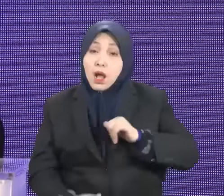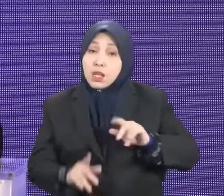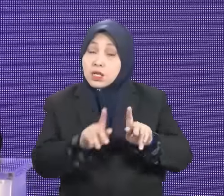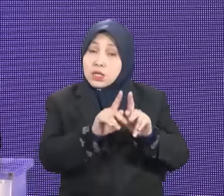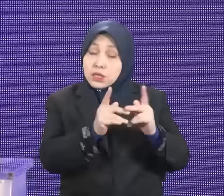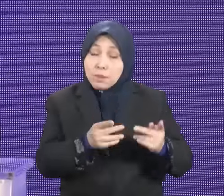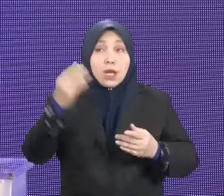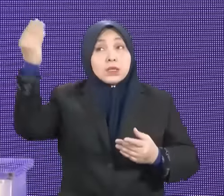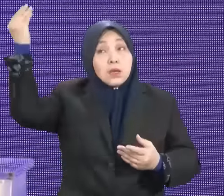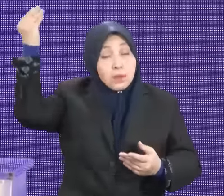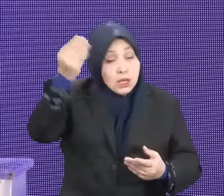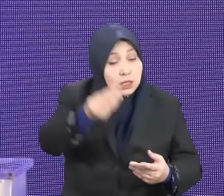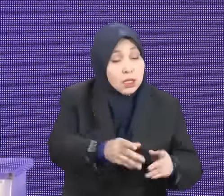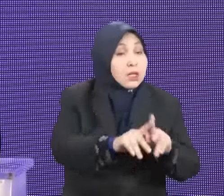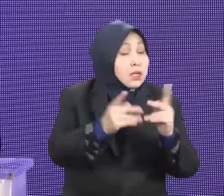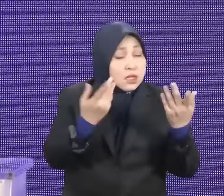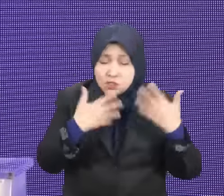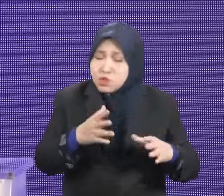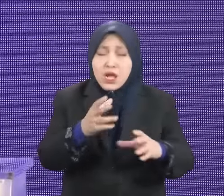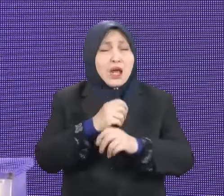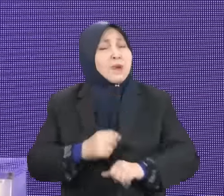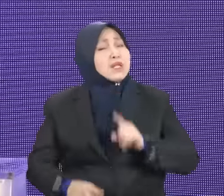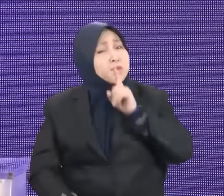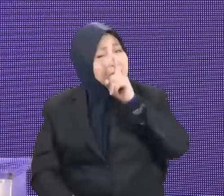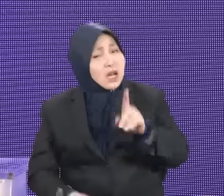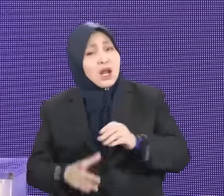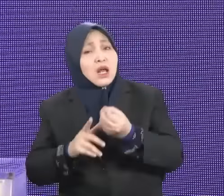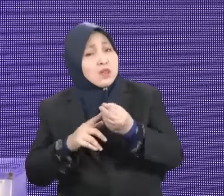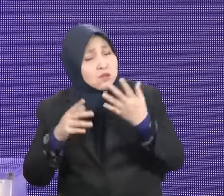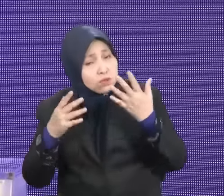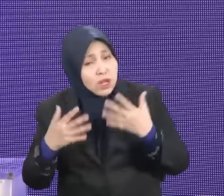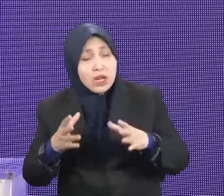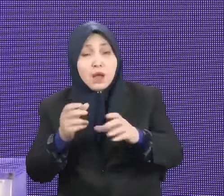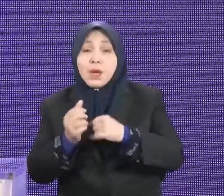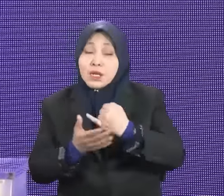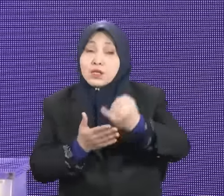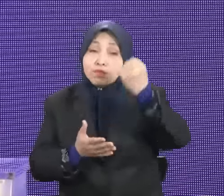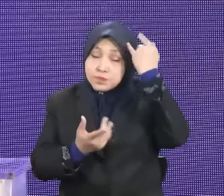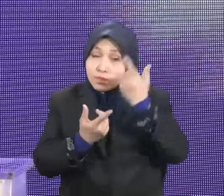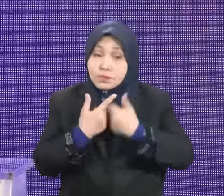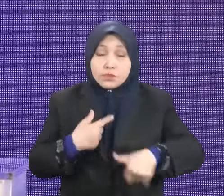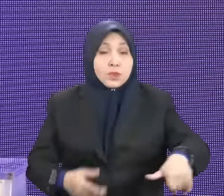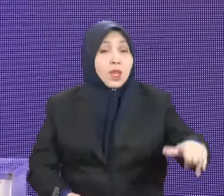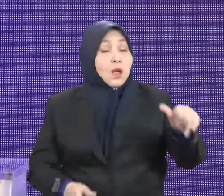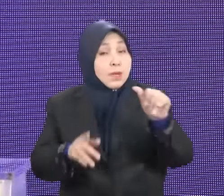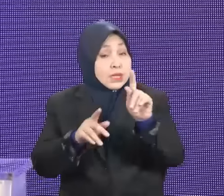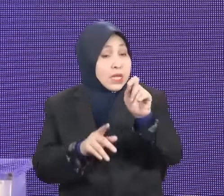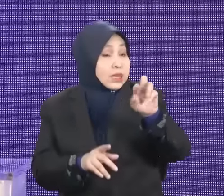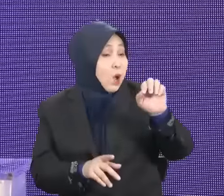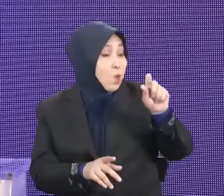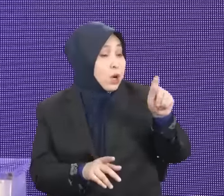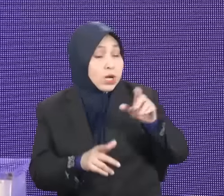diberikan kitab ini mereka ini memang enggak dapat kebenaran ya ataupun mereka ini dapat ilmu daripada Taurat dari Injil tetapi ada sebagian